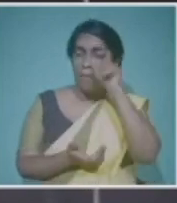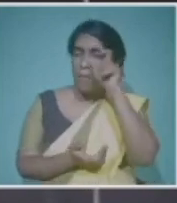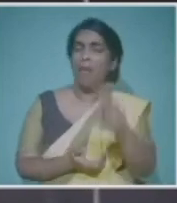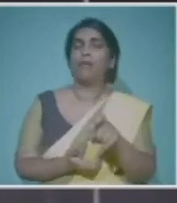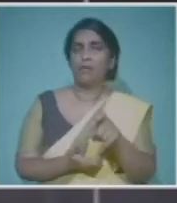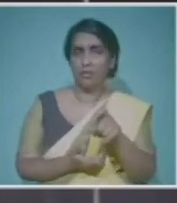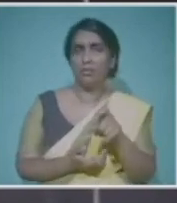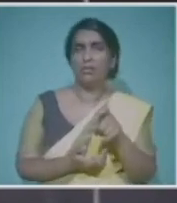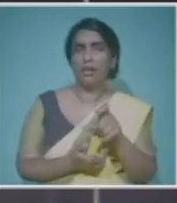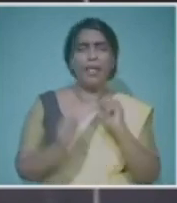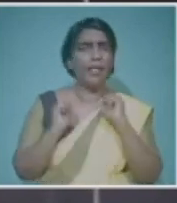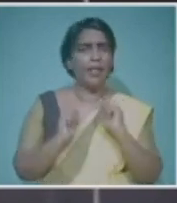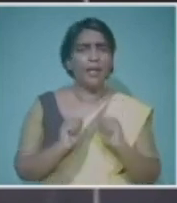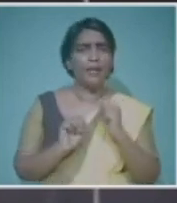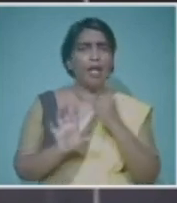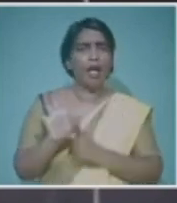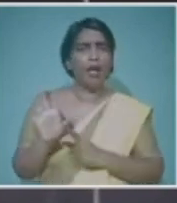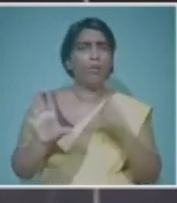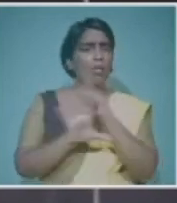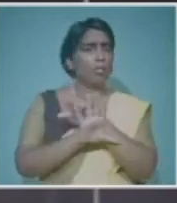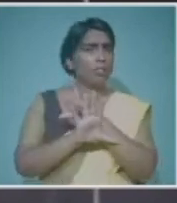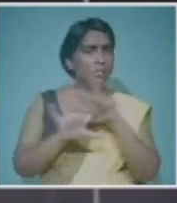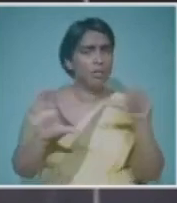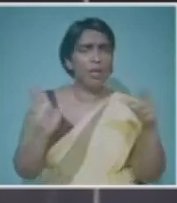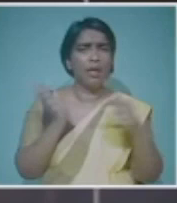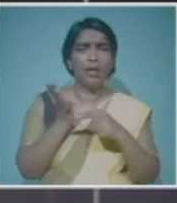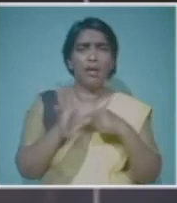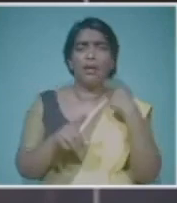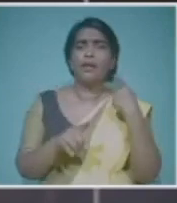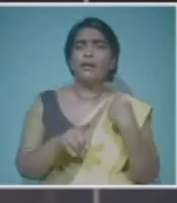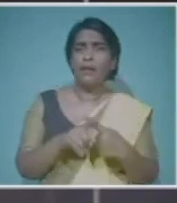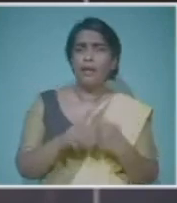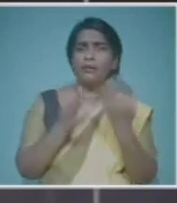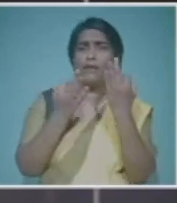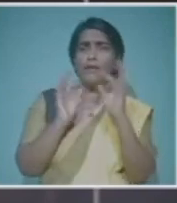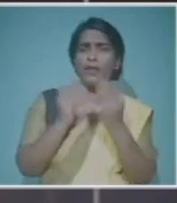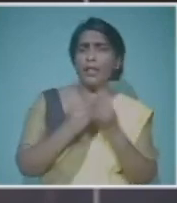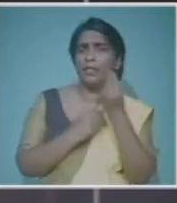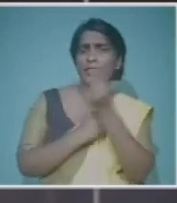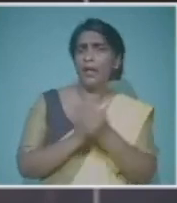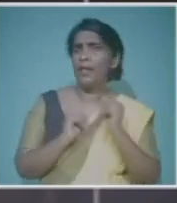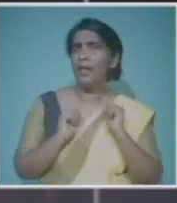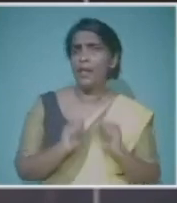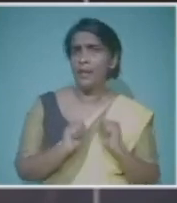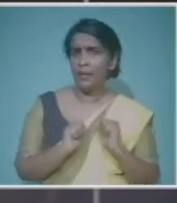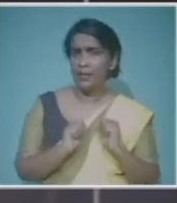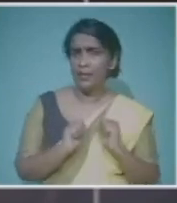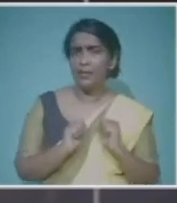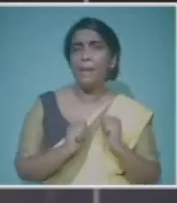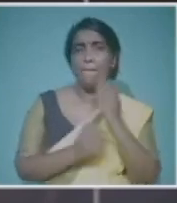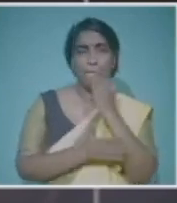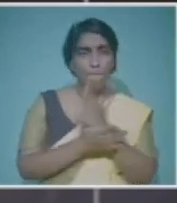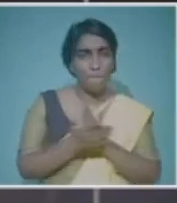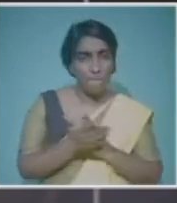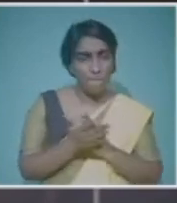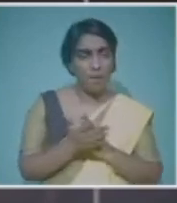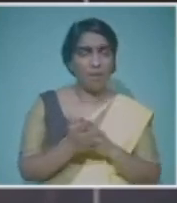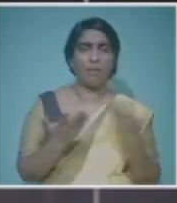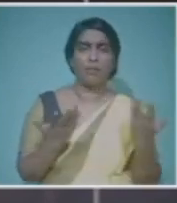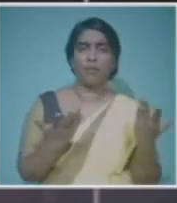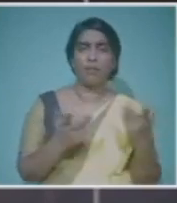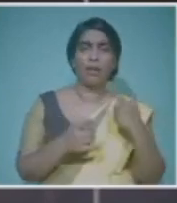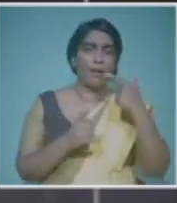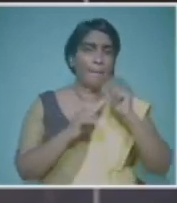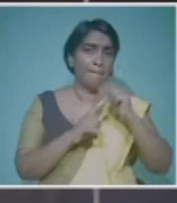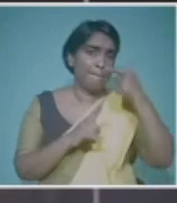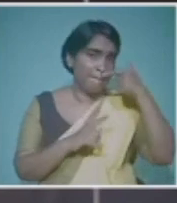බලන්න. ඇයි අවුරුදු 17ක් බදු සහනයක් ආයතනයකට දෙන්න ඕන? අපි පාංගෙඩියට